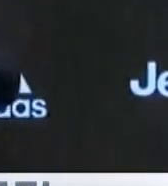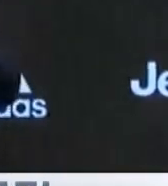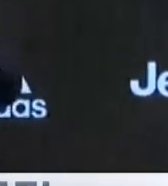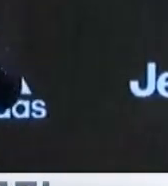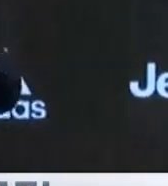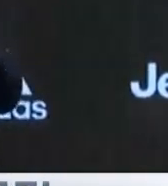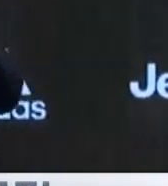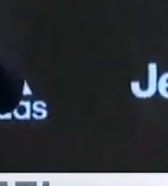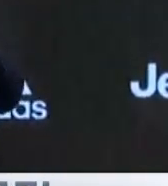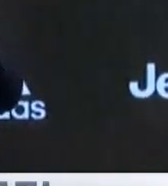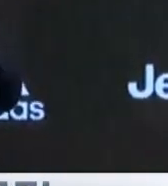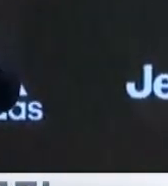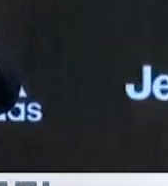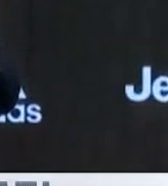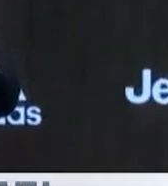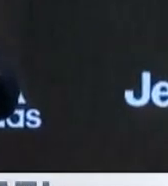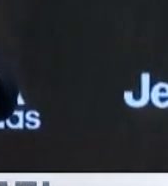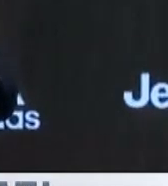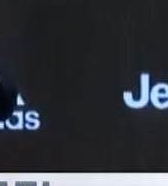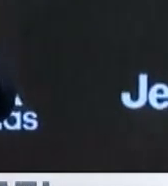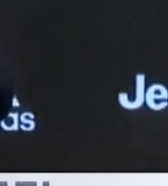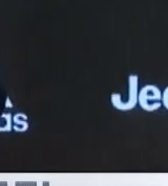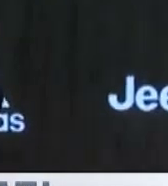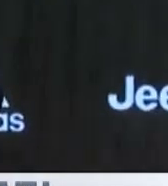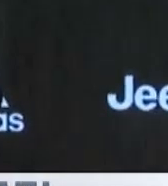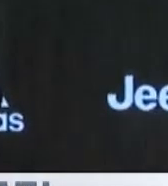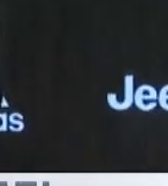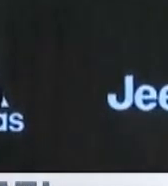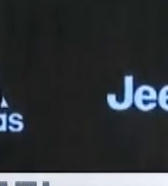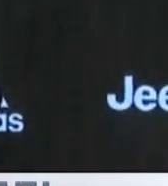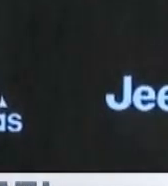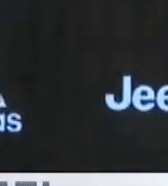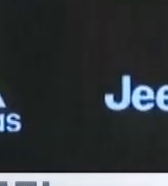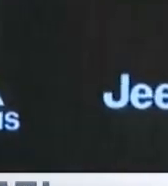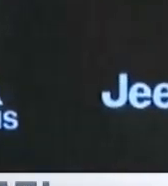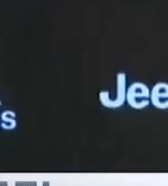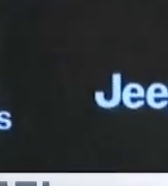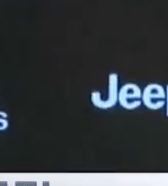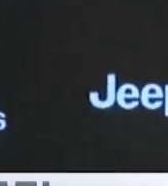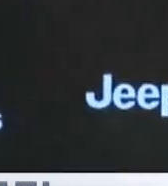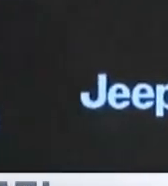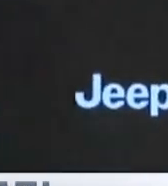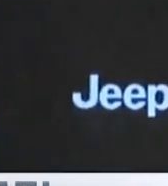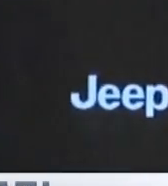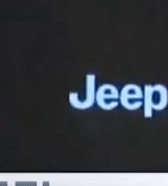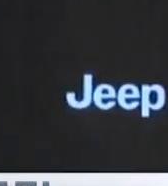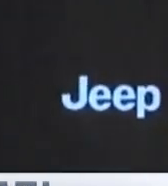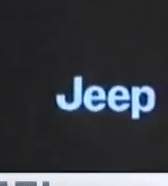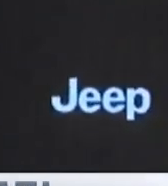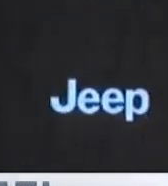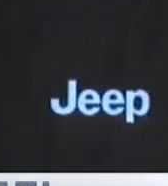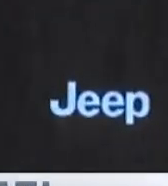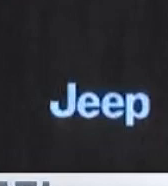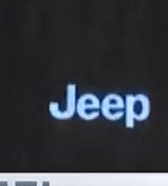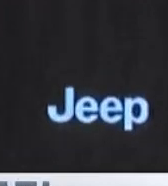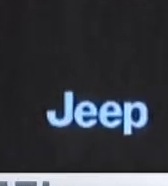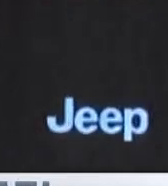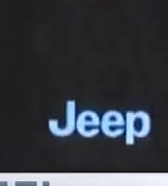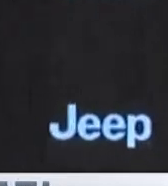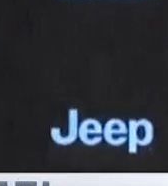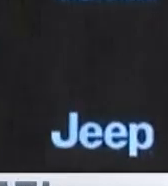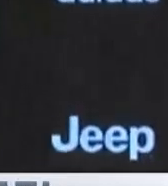520 000 данасы алғашқы күні сатылып кетті. Жалпы бір тәулікте түскен табыс 55 миллион евроға жуықтады.